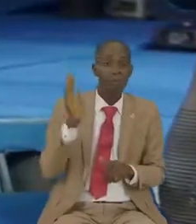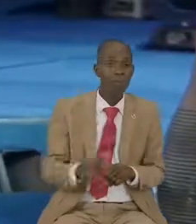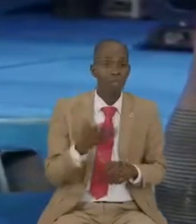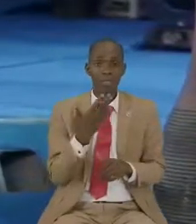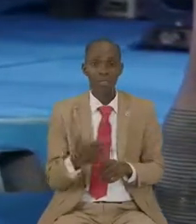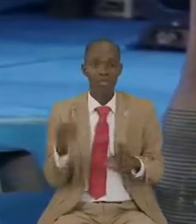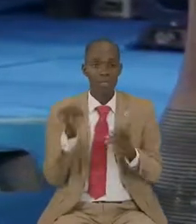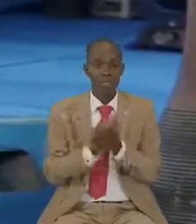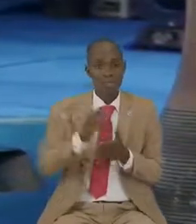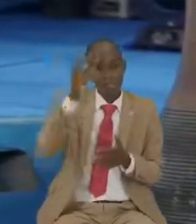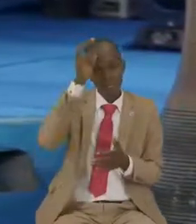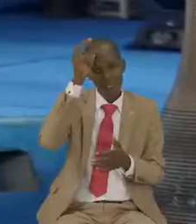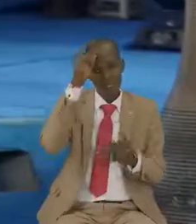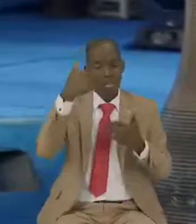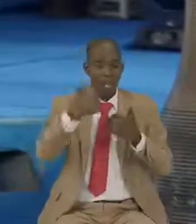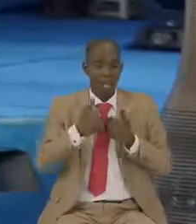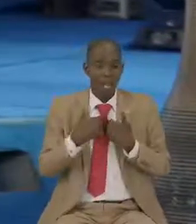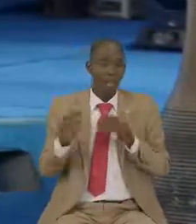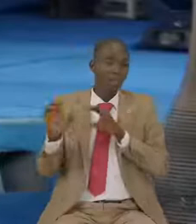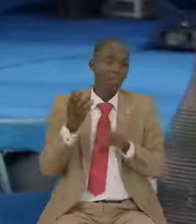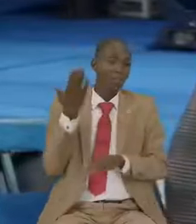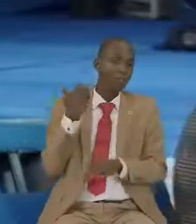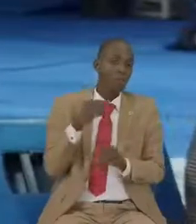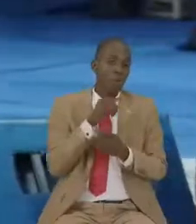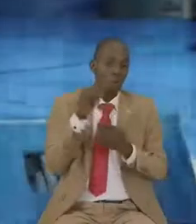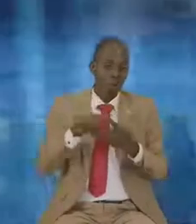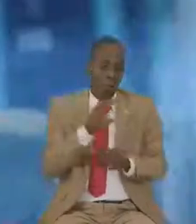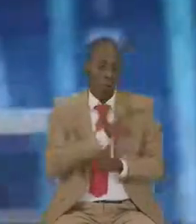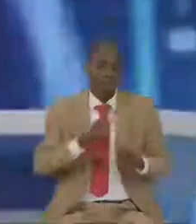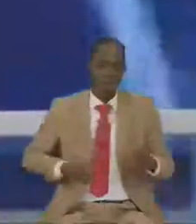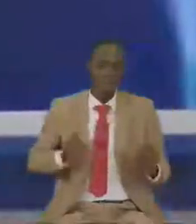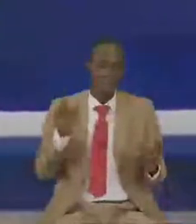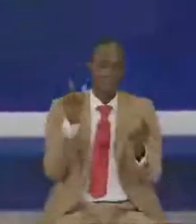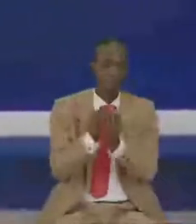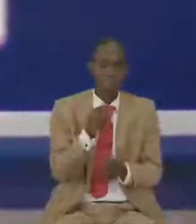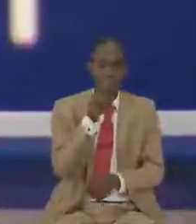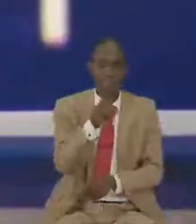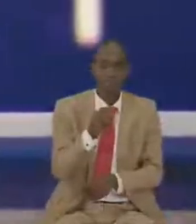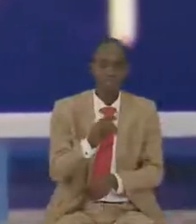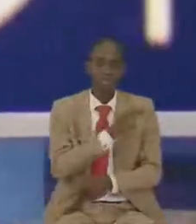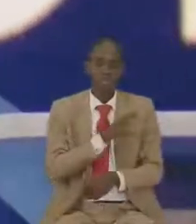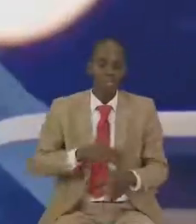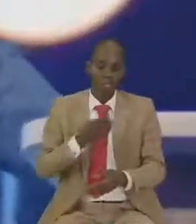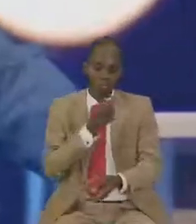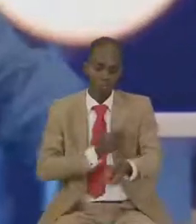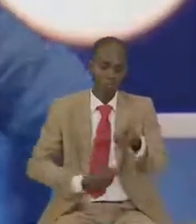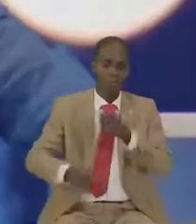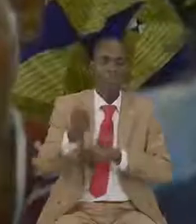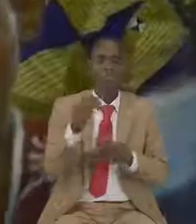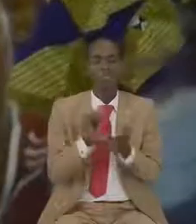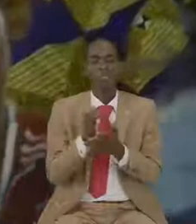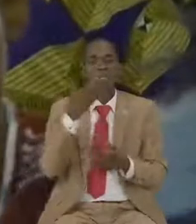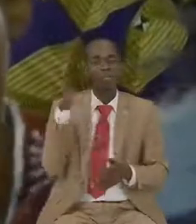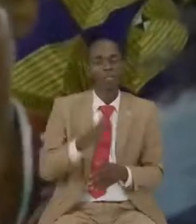mal. Tout mal que Satan a fait, dès que Christ vient à